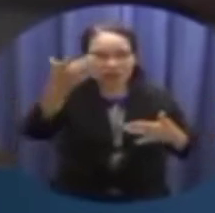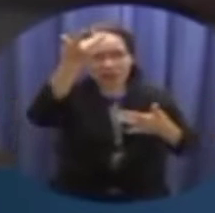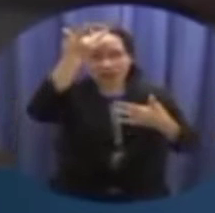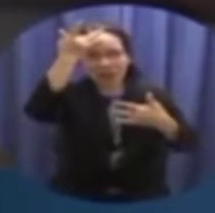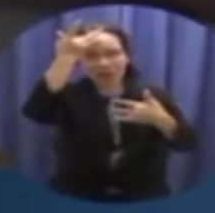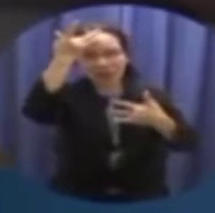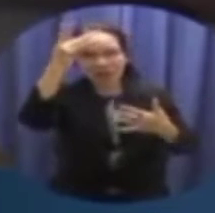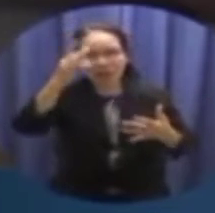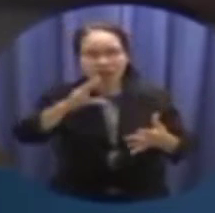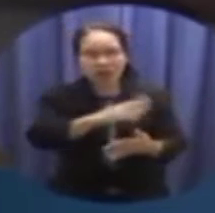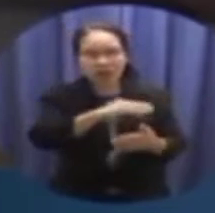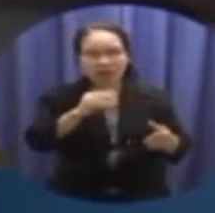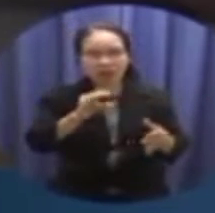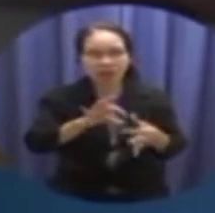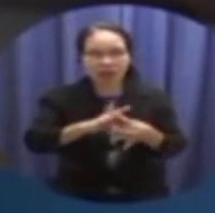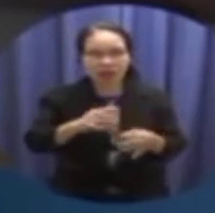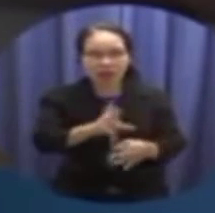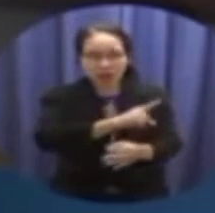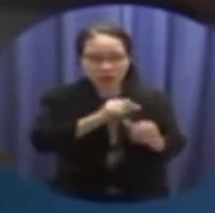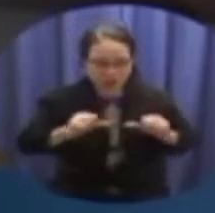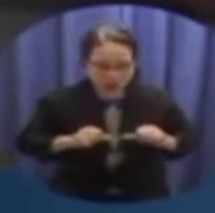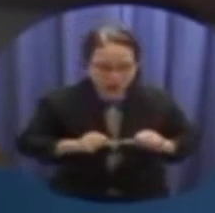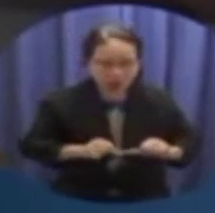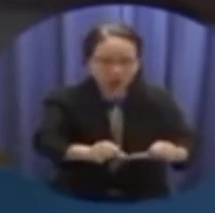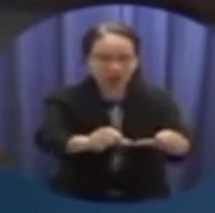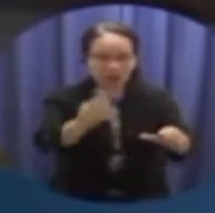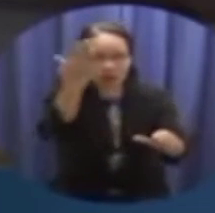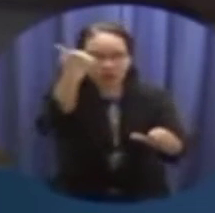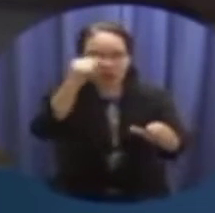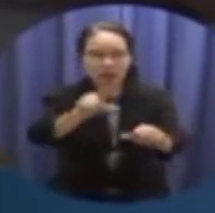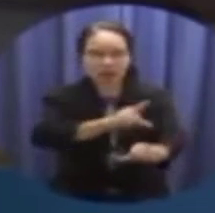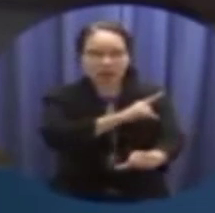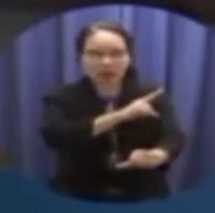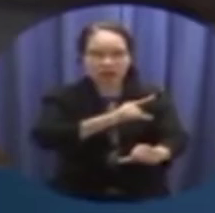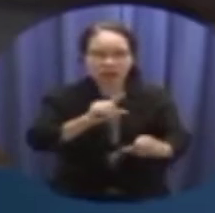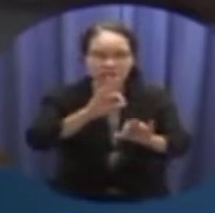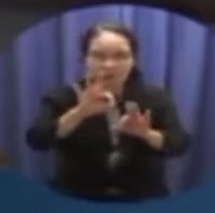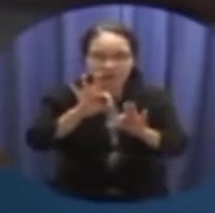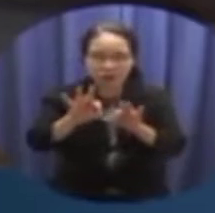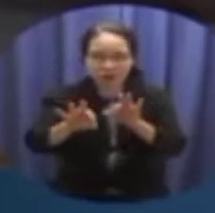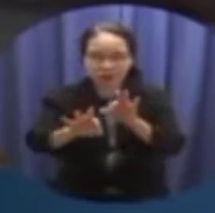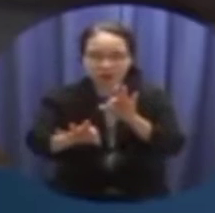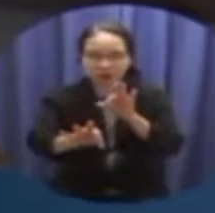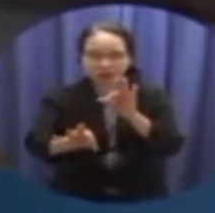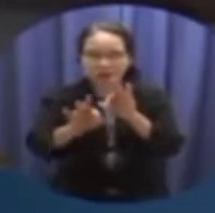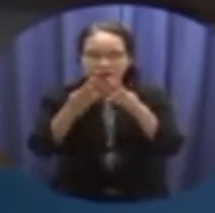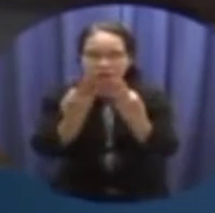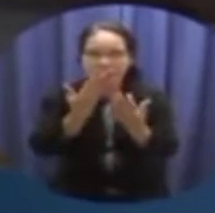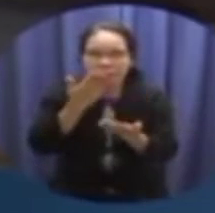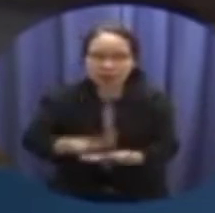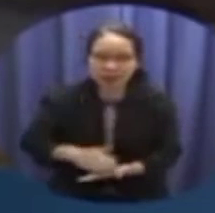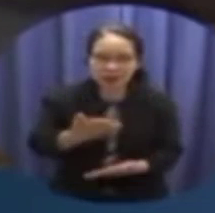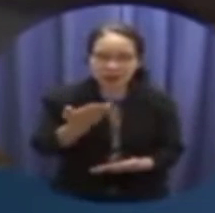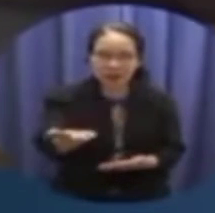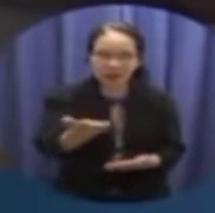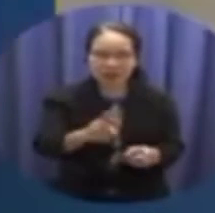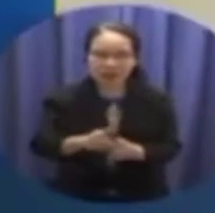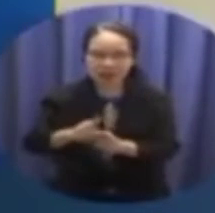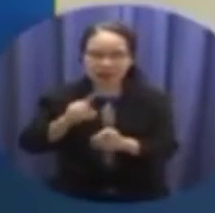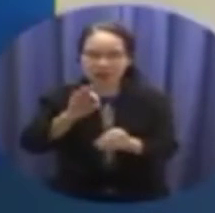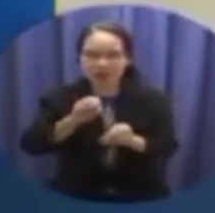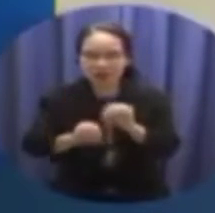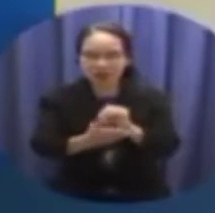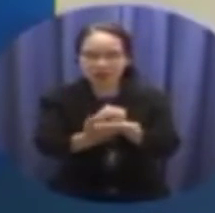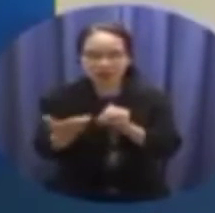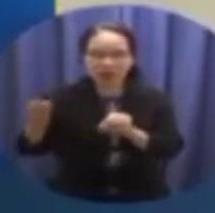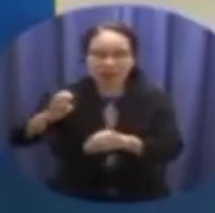na totoong malaon. Bakit malaon? Pero pati sa iyong binhi, kung masama ka, pati